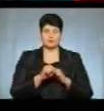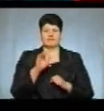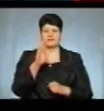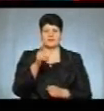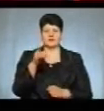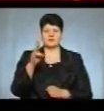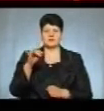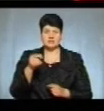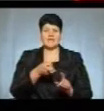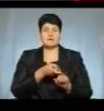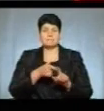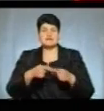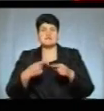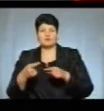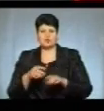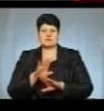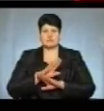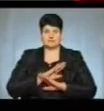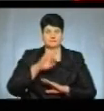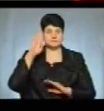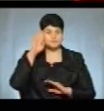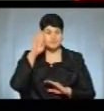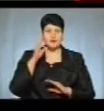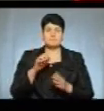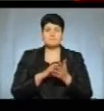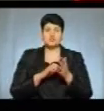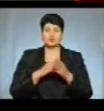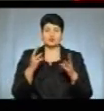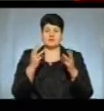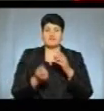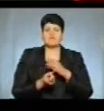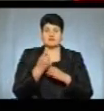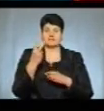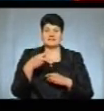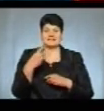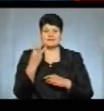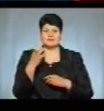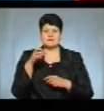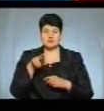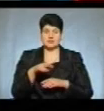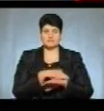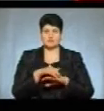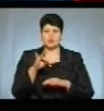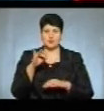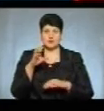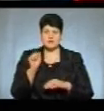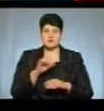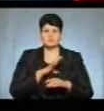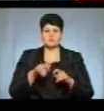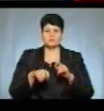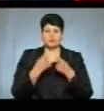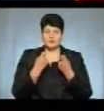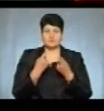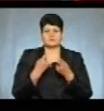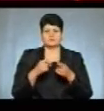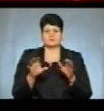загибелі. Причиною пожежі у тролейбусі, що виникла 23 січня на вулиці Руській у Тернополі, став вихід з ладу силового